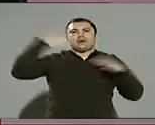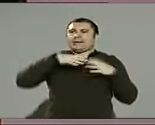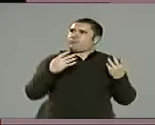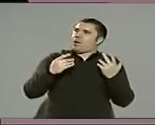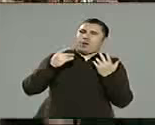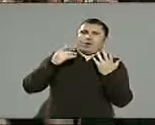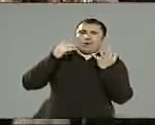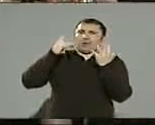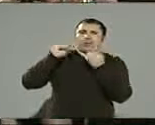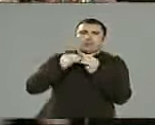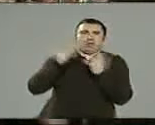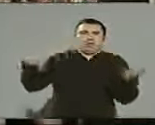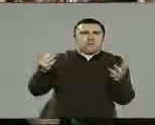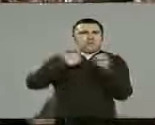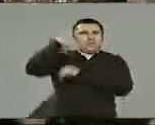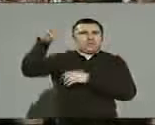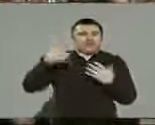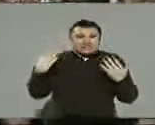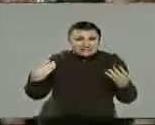Europäische Union, liebe Genossinnen und Genossen.